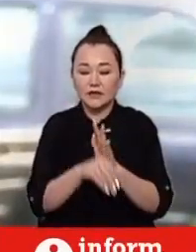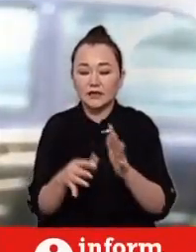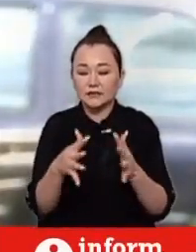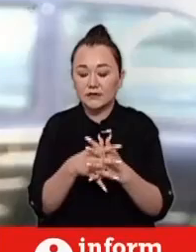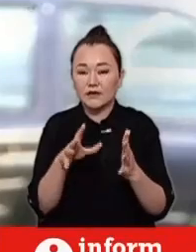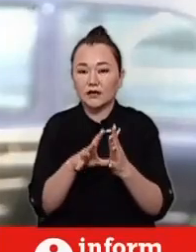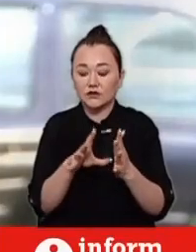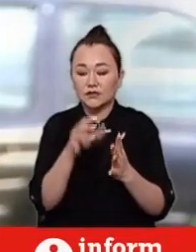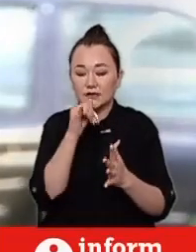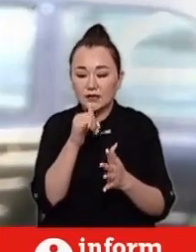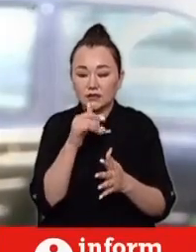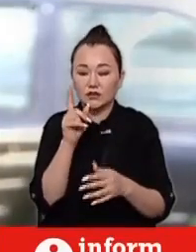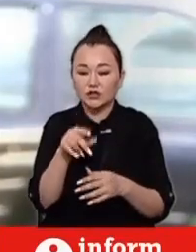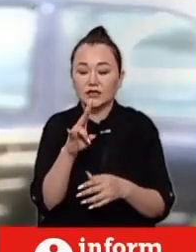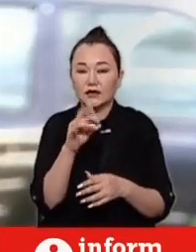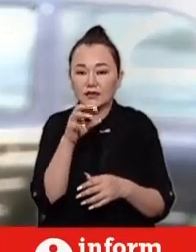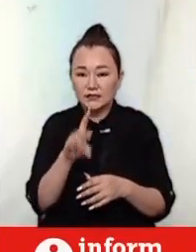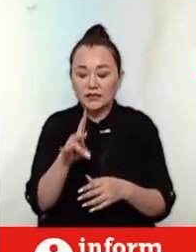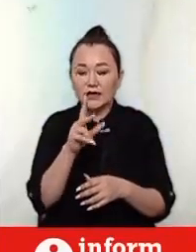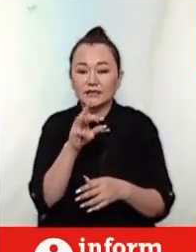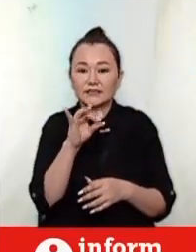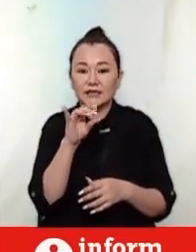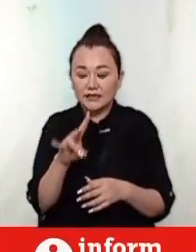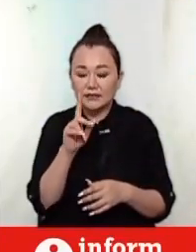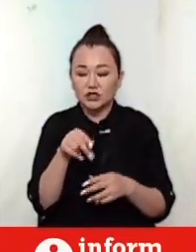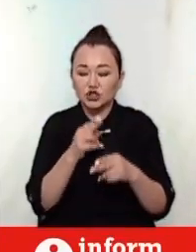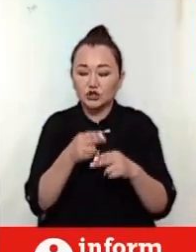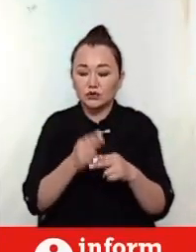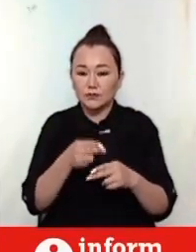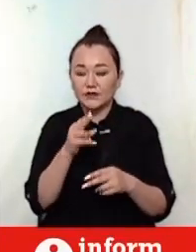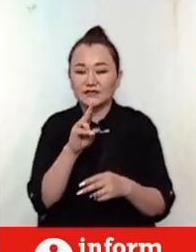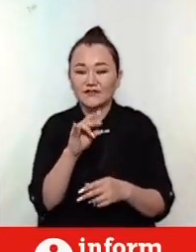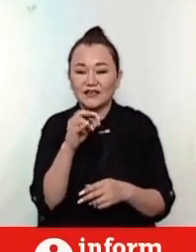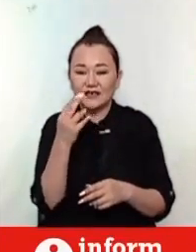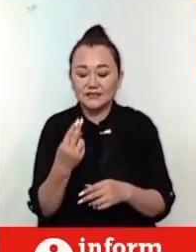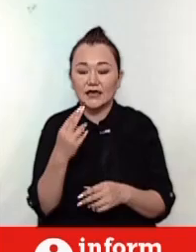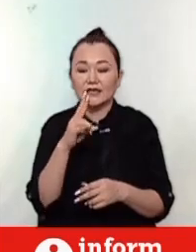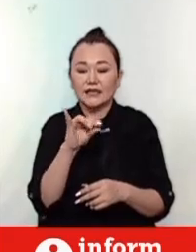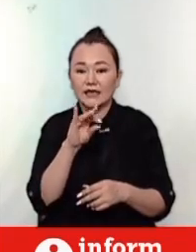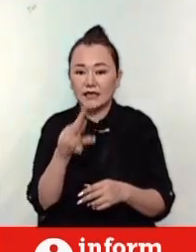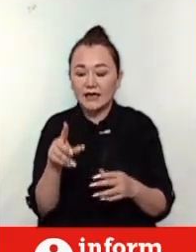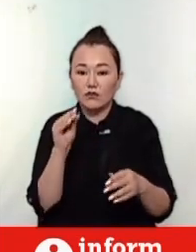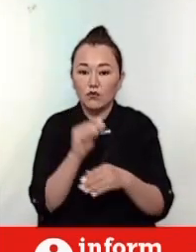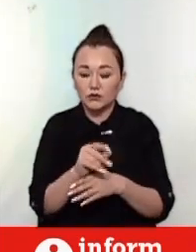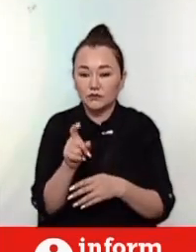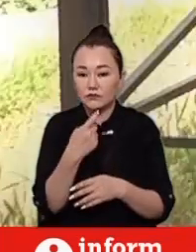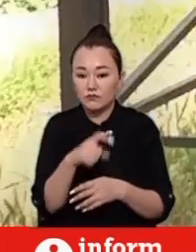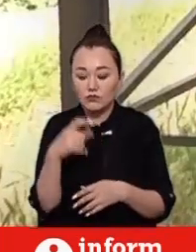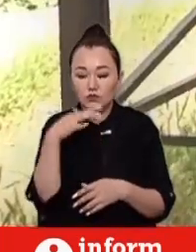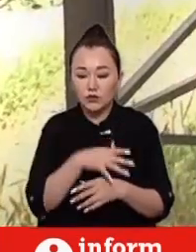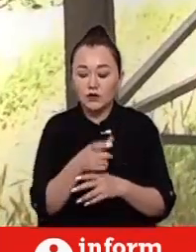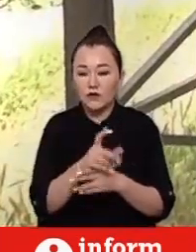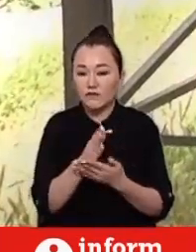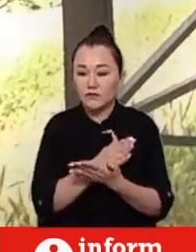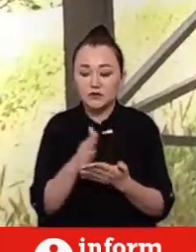сигарет входят не только никотин и глицерин, но даже тяжелые металлы – свинец и никель. А химический состав ароматизаторов вовсе